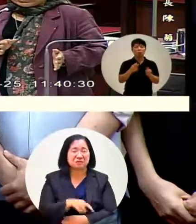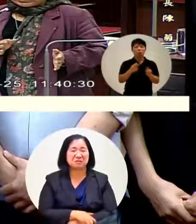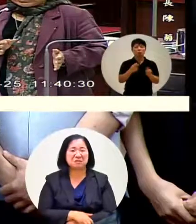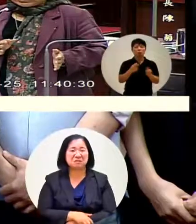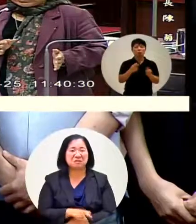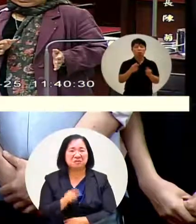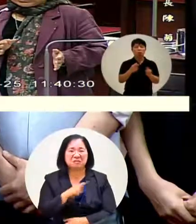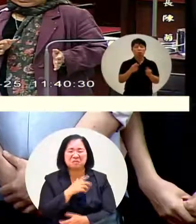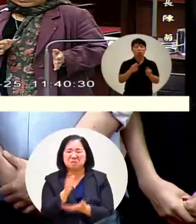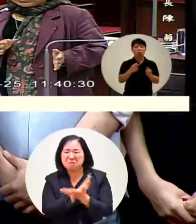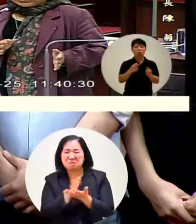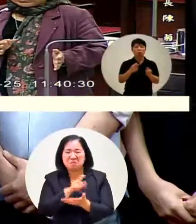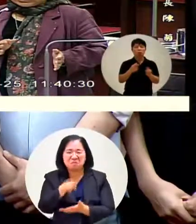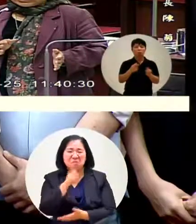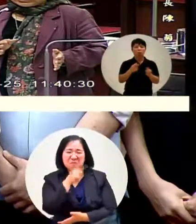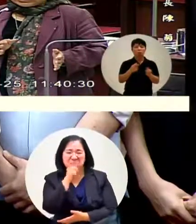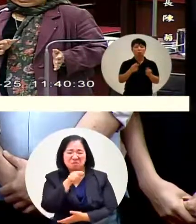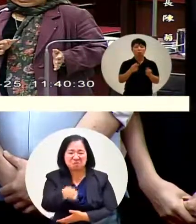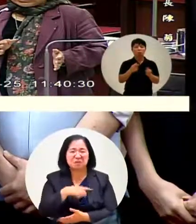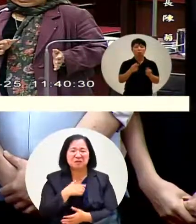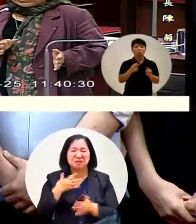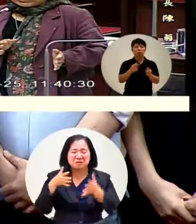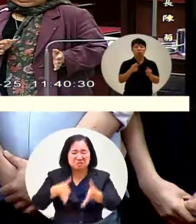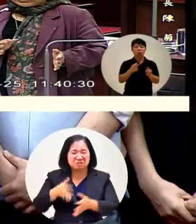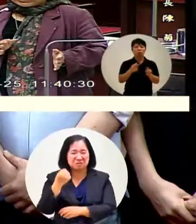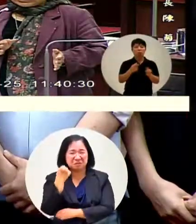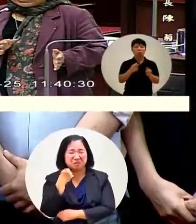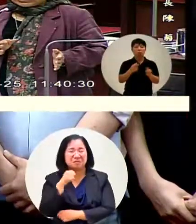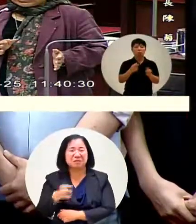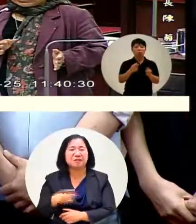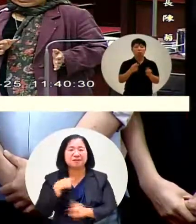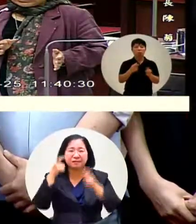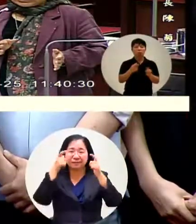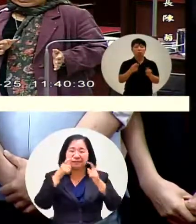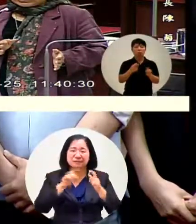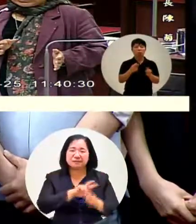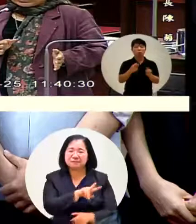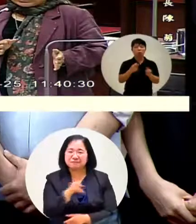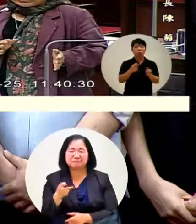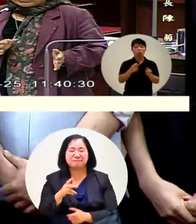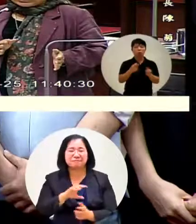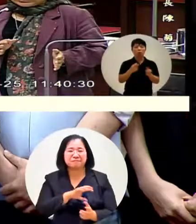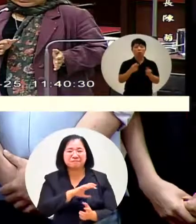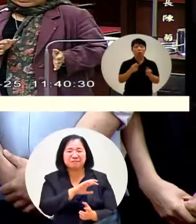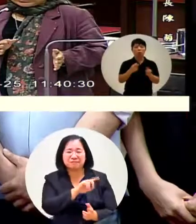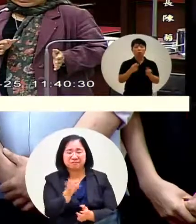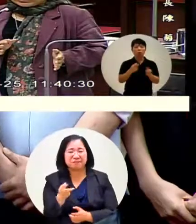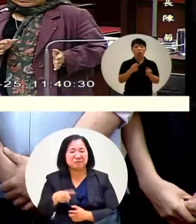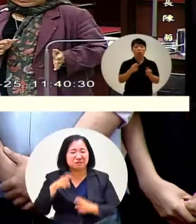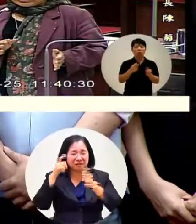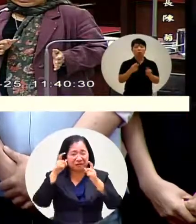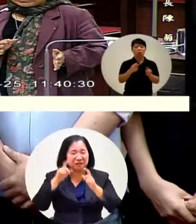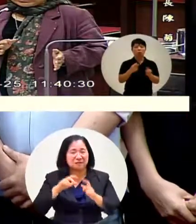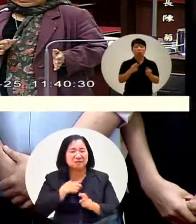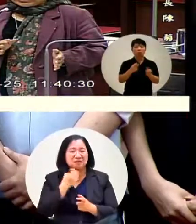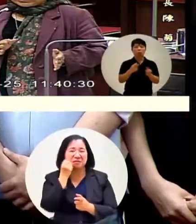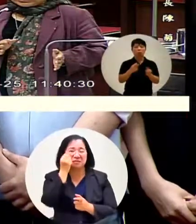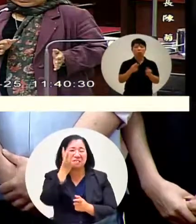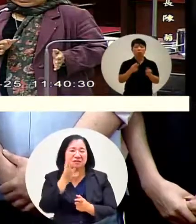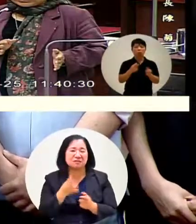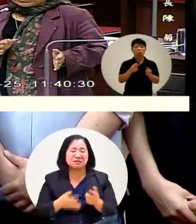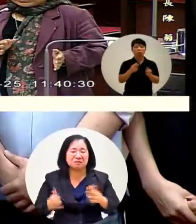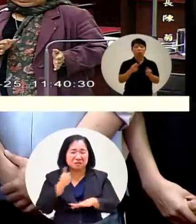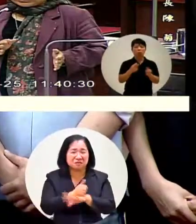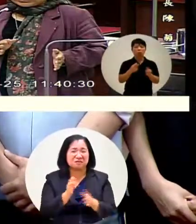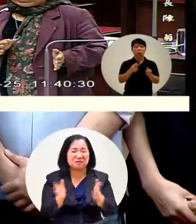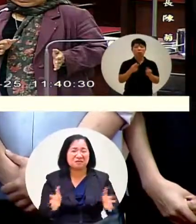需要质询，因为要让市长早点休息，让他不要太累，所以用书面质询。这样的政党，你